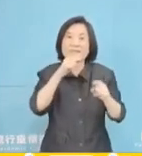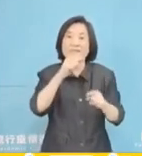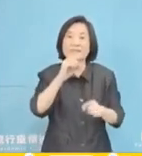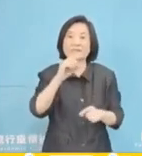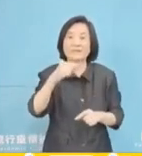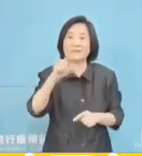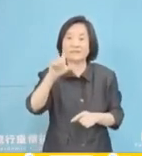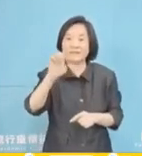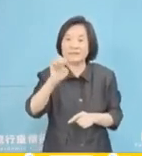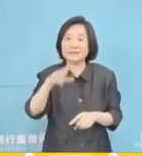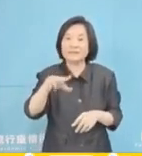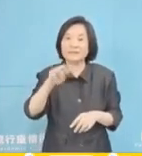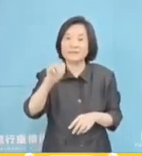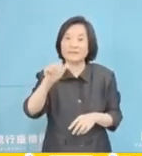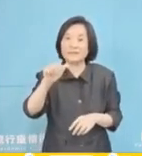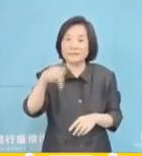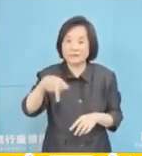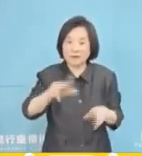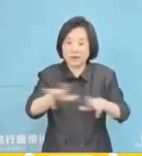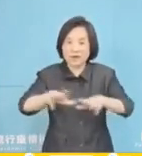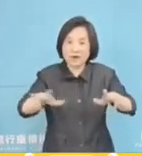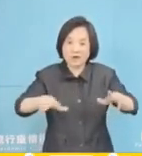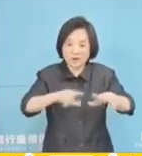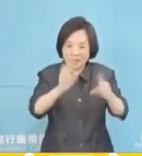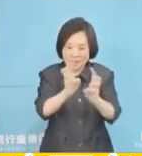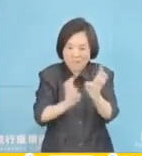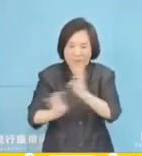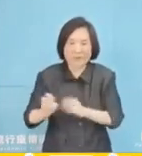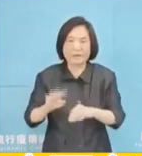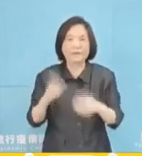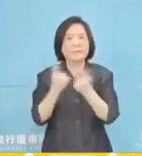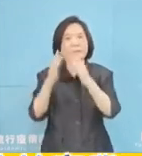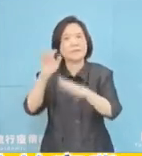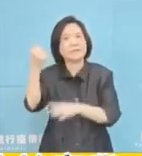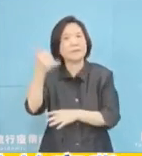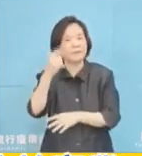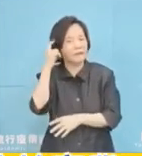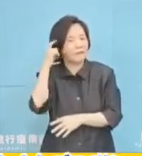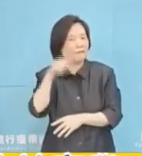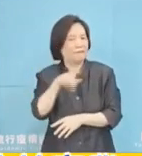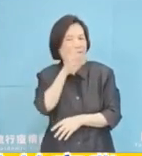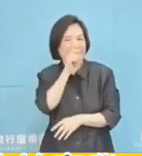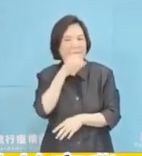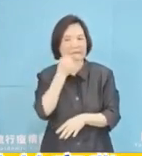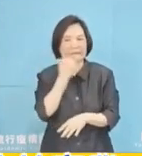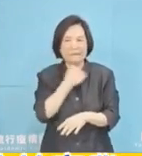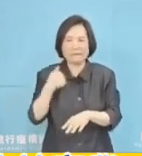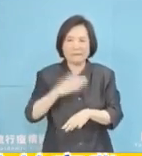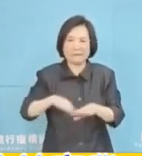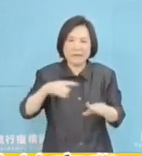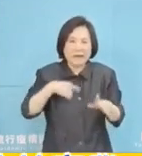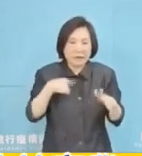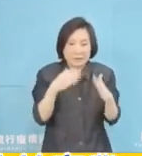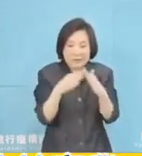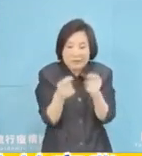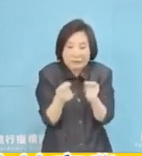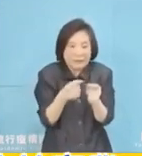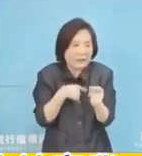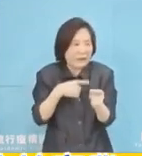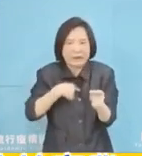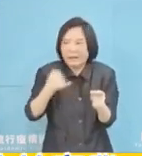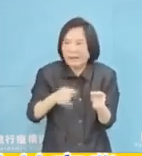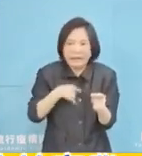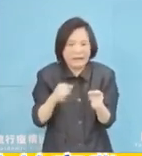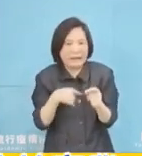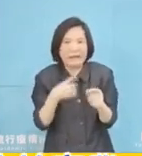来公布确诊个案的分布密布。但是有北市议员质疑，这样恐怕会助长恐惧，甚至是污名化特